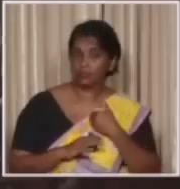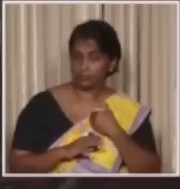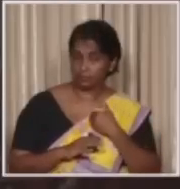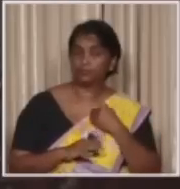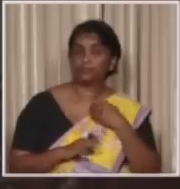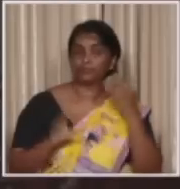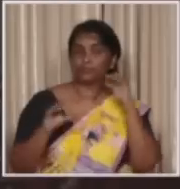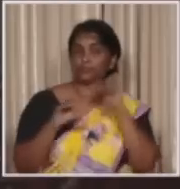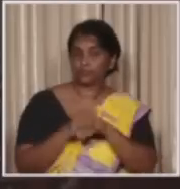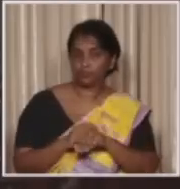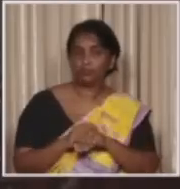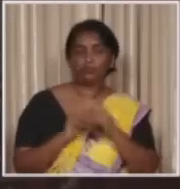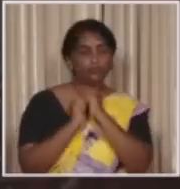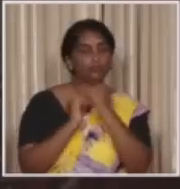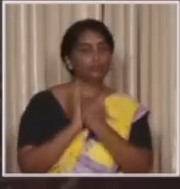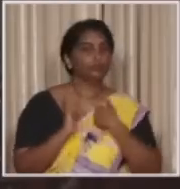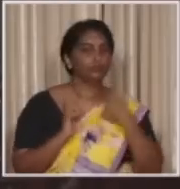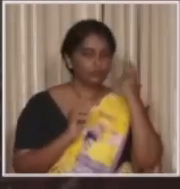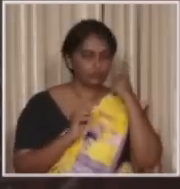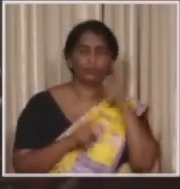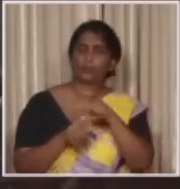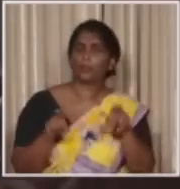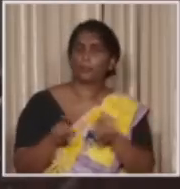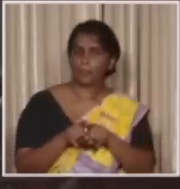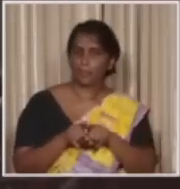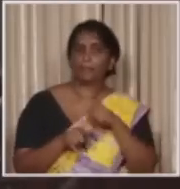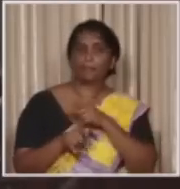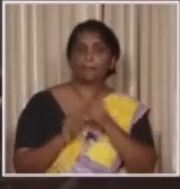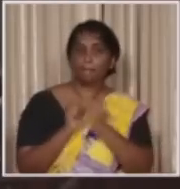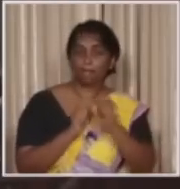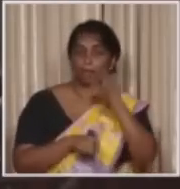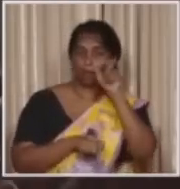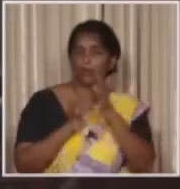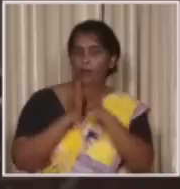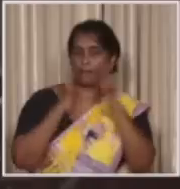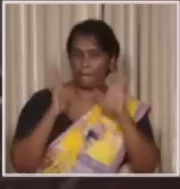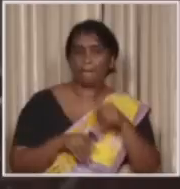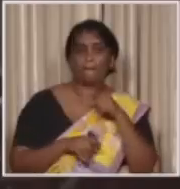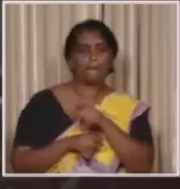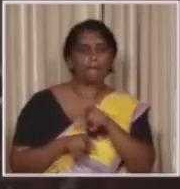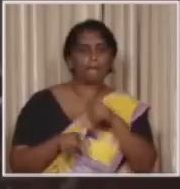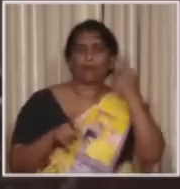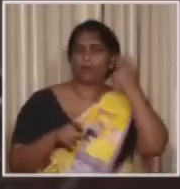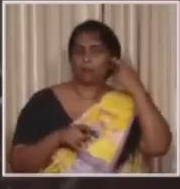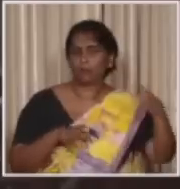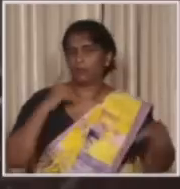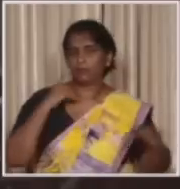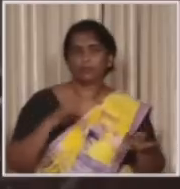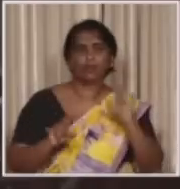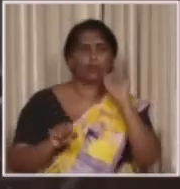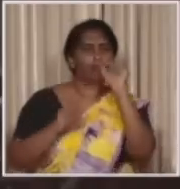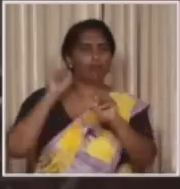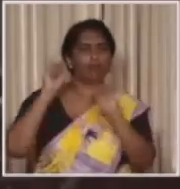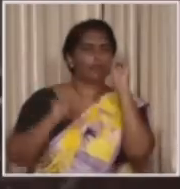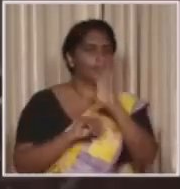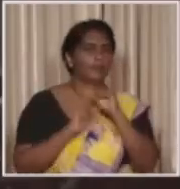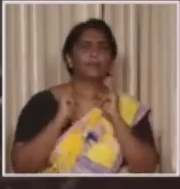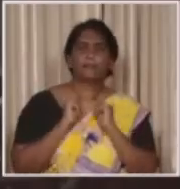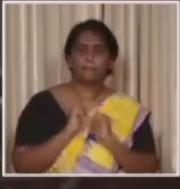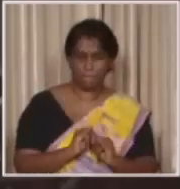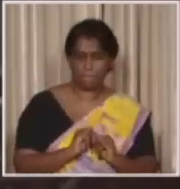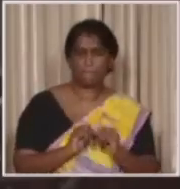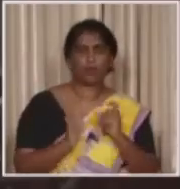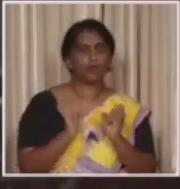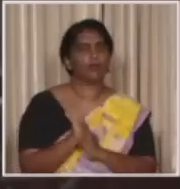මේ සම්බන්ධව කරපු වැඩ කිරීම දන්නවා. ඒ වගේම මේක ගැන වැඩ කරපු හුඟක් අය ඉන්නවා. නමුත් ඒව ගැන නොසලකා හැරලා ඔහේ නම් දාන එක වැරදි මේ